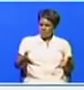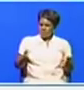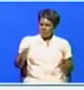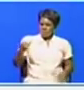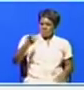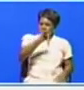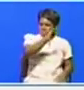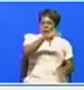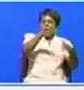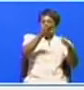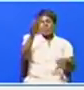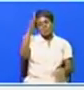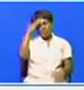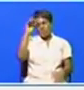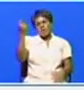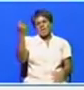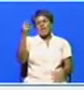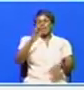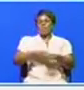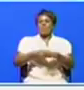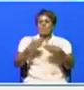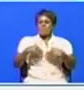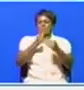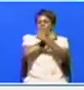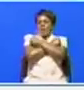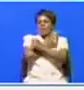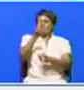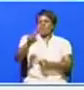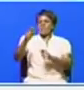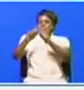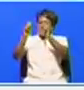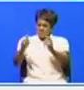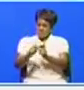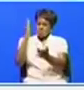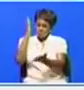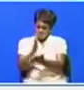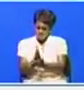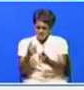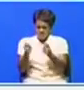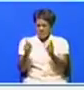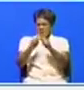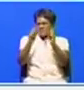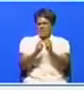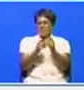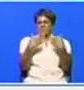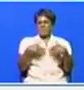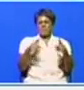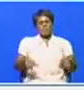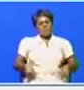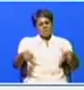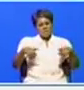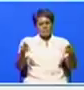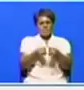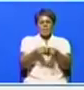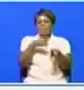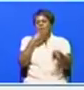ndio unaweza jua Kenya ni nchi nzuri. Kenya watu wanapendana. Ukabila ndio tuko nayo, lakini hiyo ukabila watu wanafaishi kama mandugu na